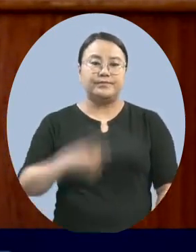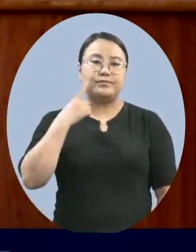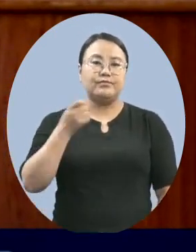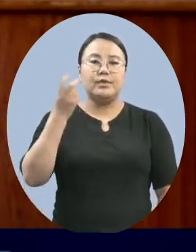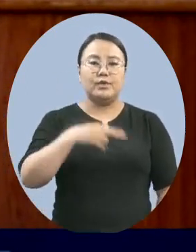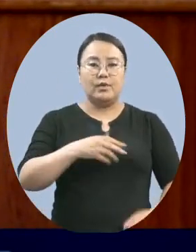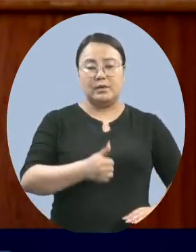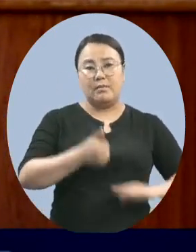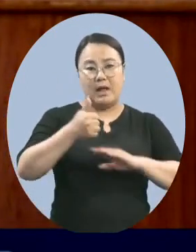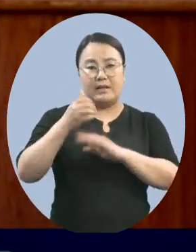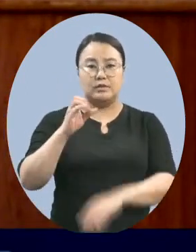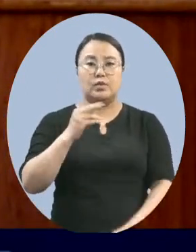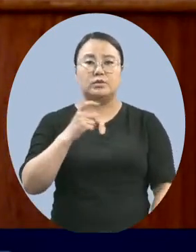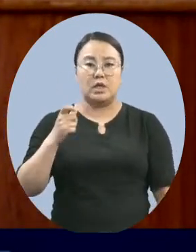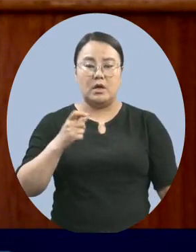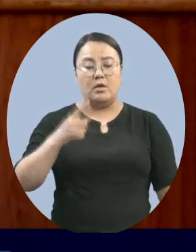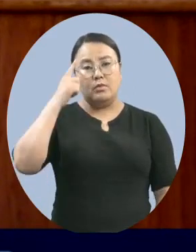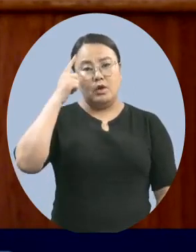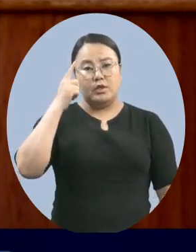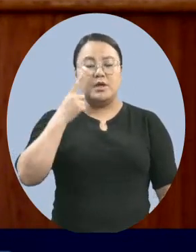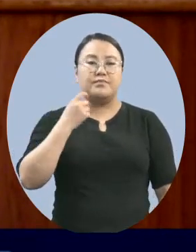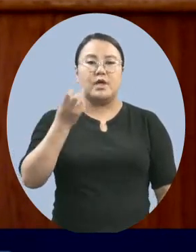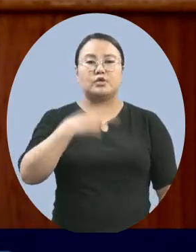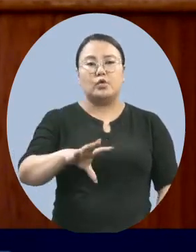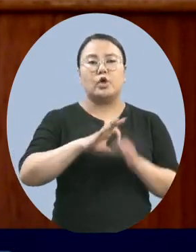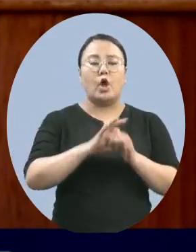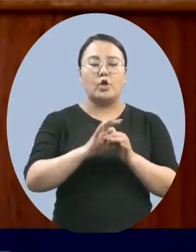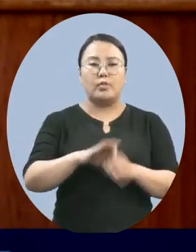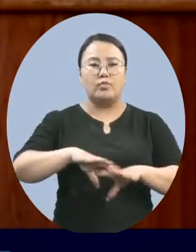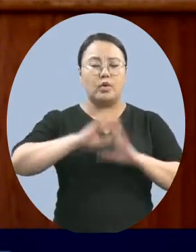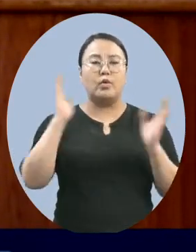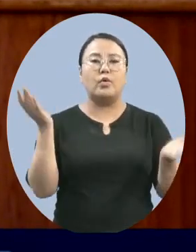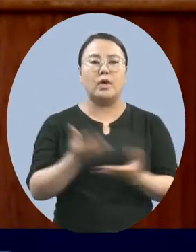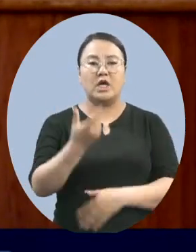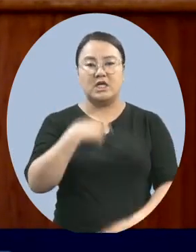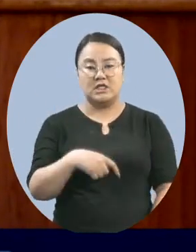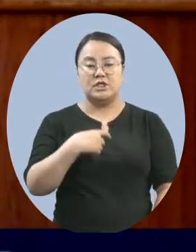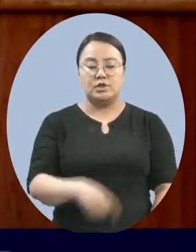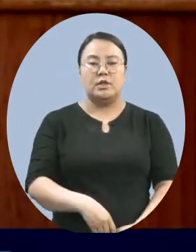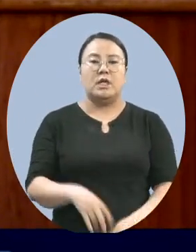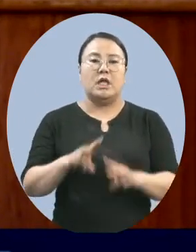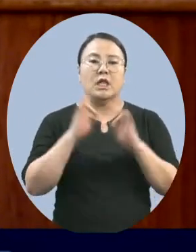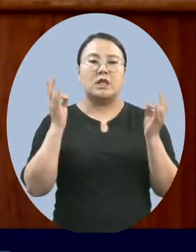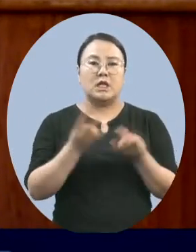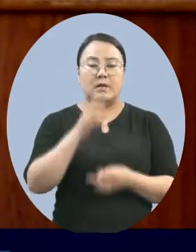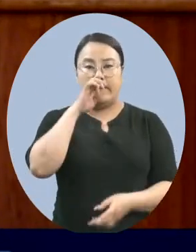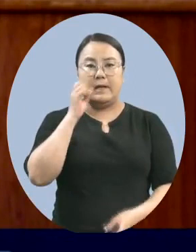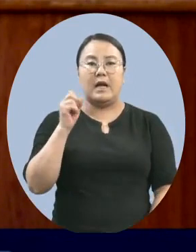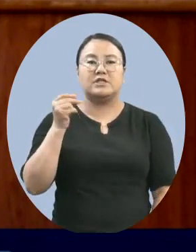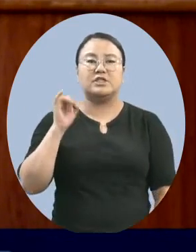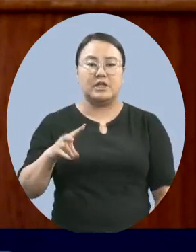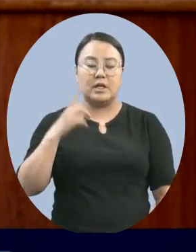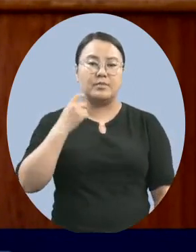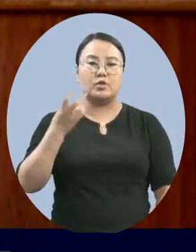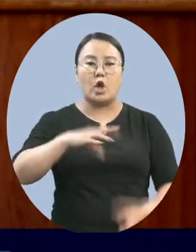Эмгтээчүүдийн манлайлалын сүлжээнээс за Монголын социал-демократ Монголын эмгтээчүүдийн холбооны бүхэл гишүүд нийгмийн арш Монголын эмгтээчүүдийн